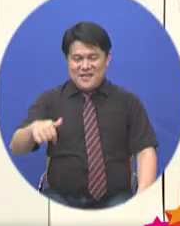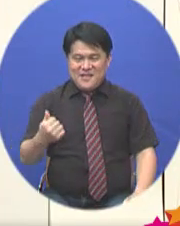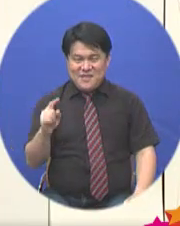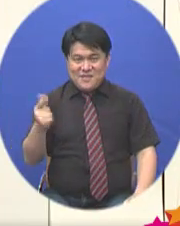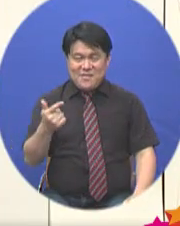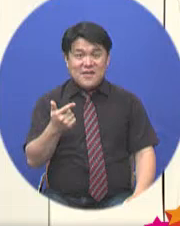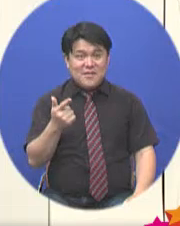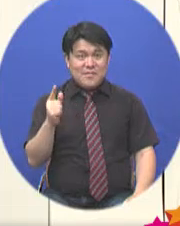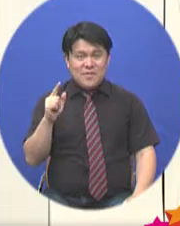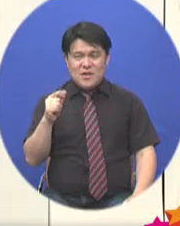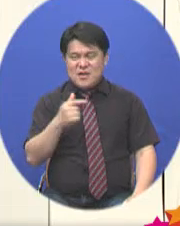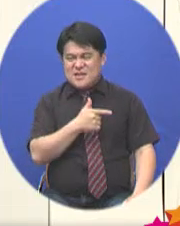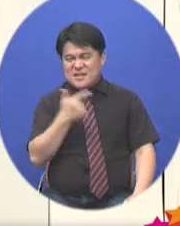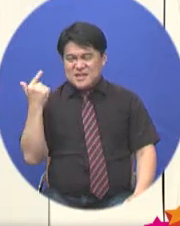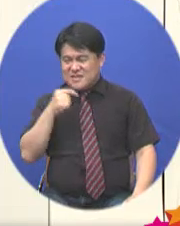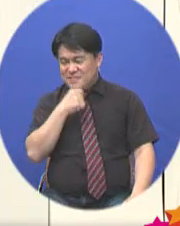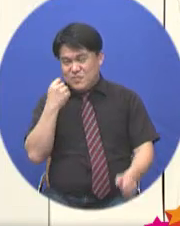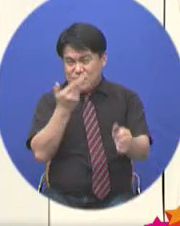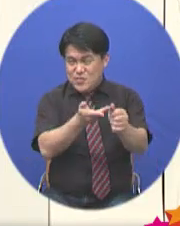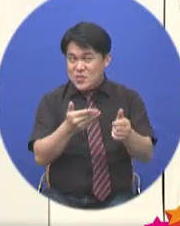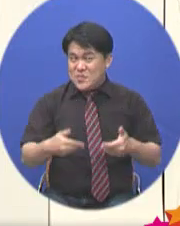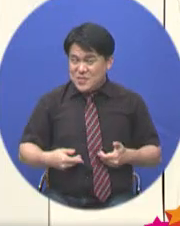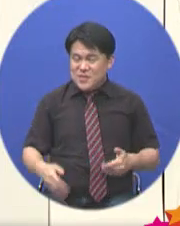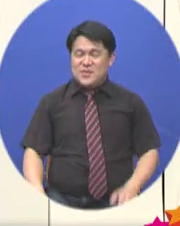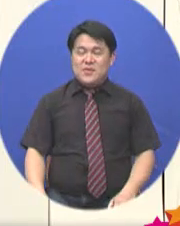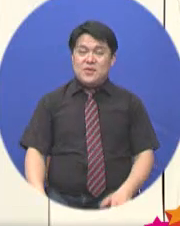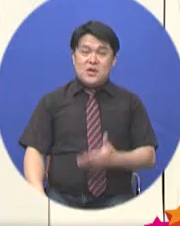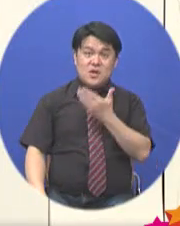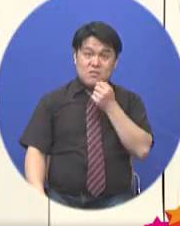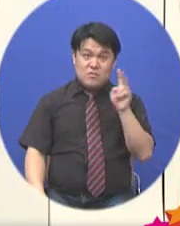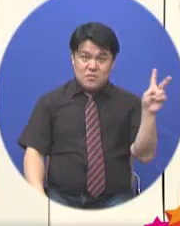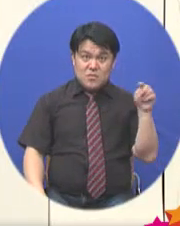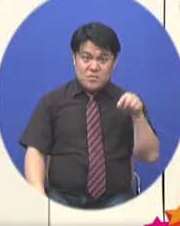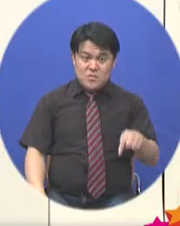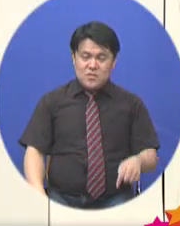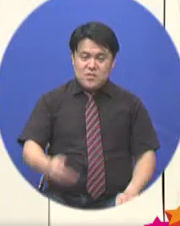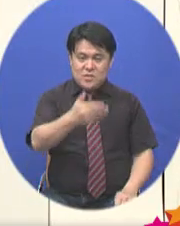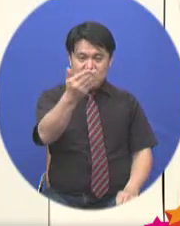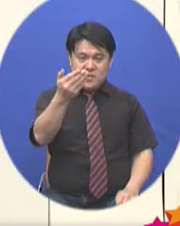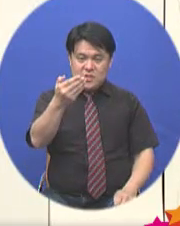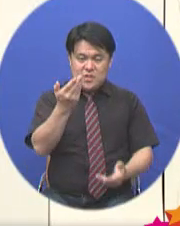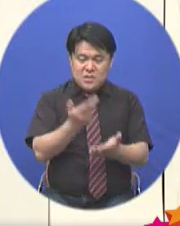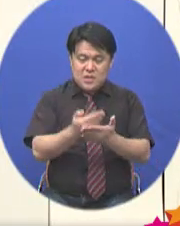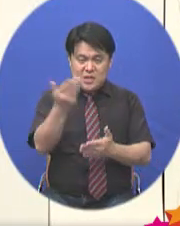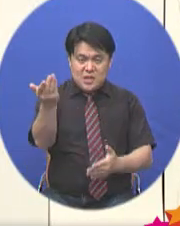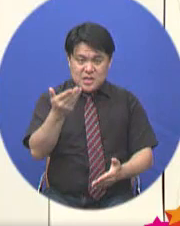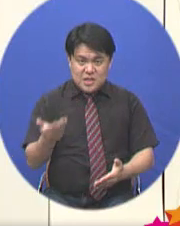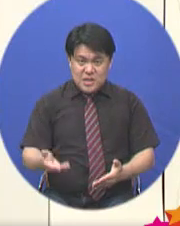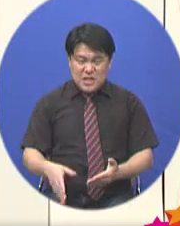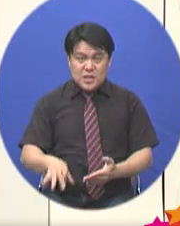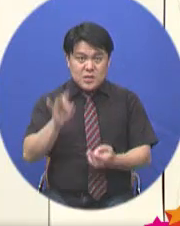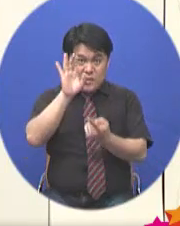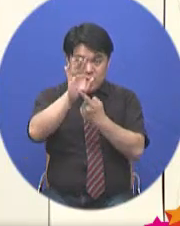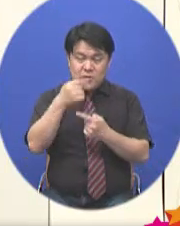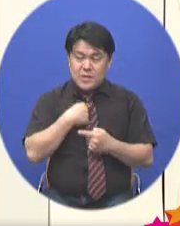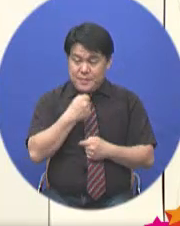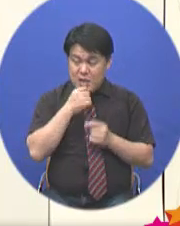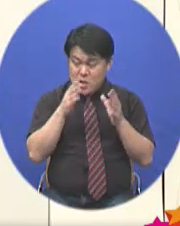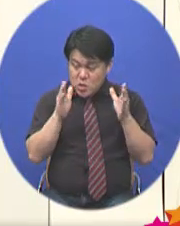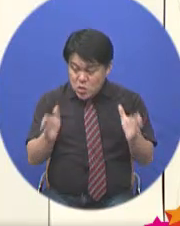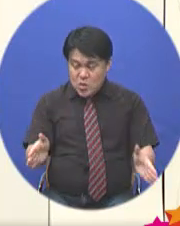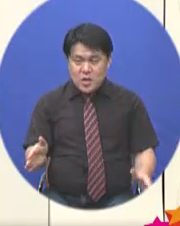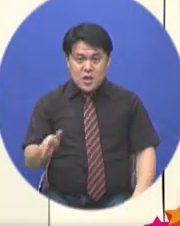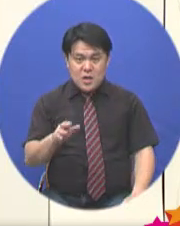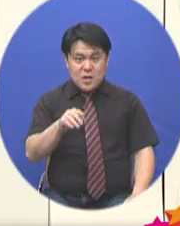통 내야 되겠네. 아, 예, 그래요. 이 복지 TV에 달래강을 데뷔할 제가 진행하는 동안은